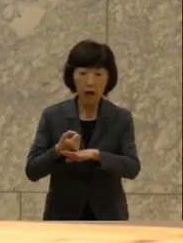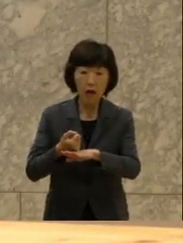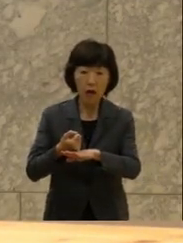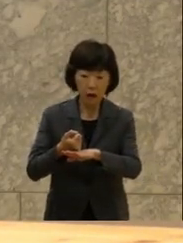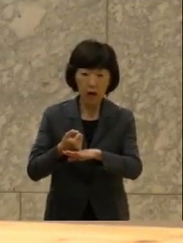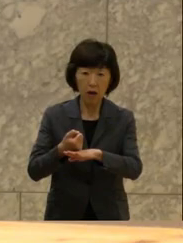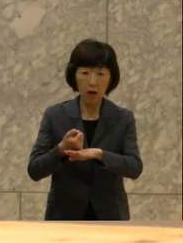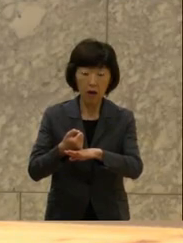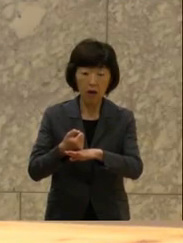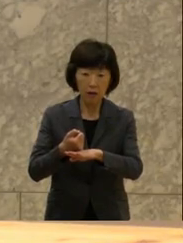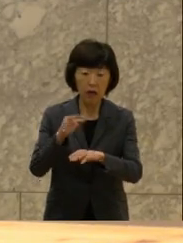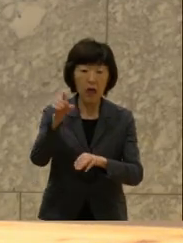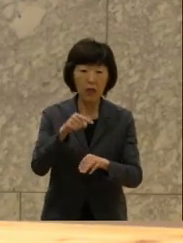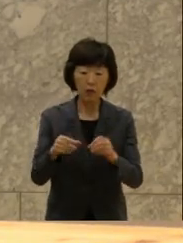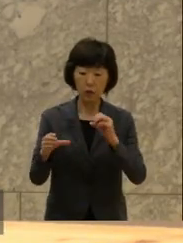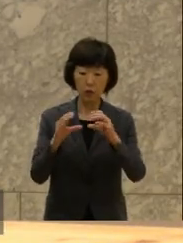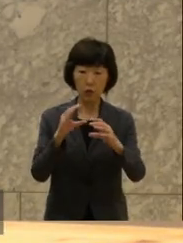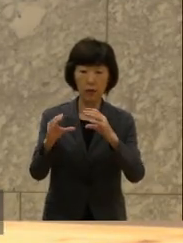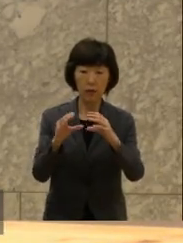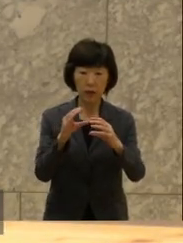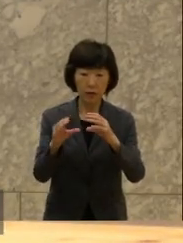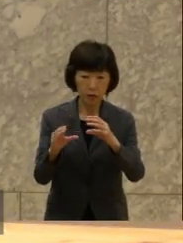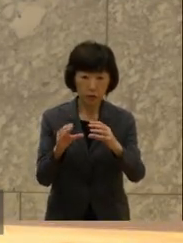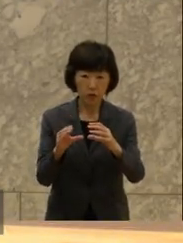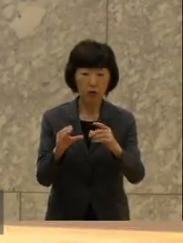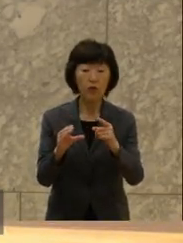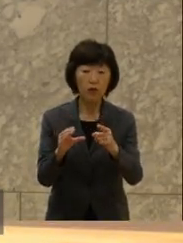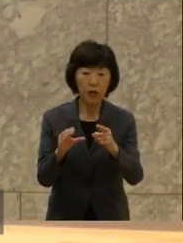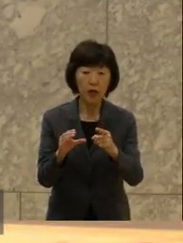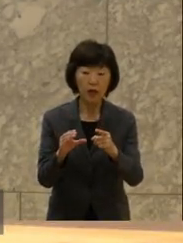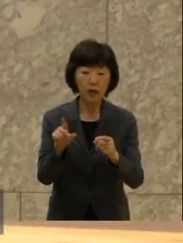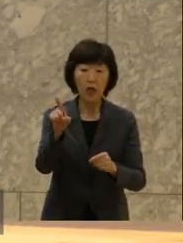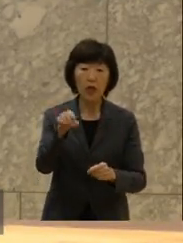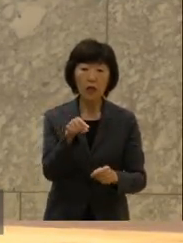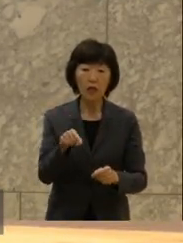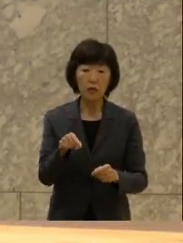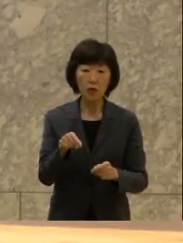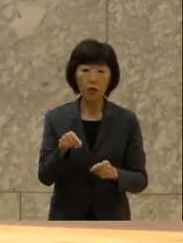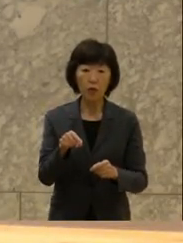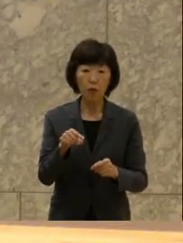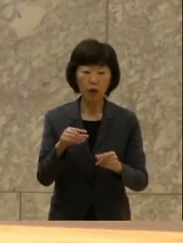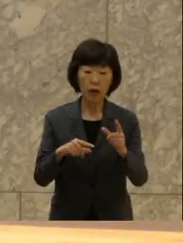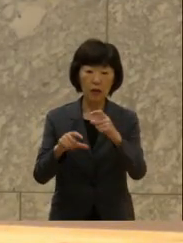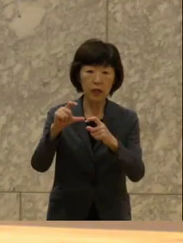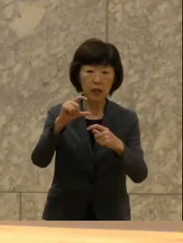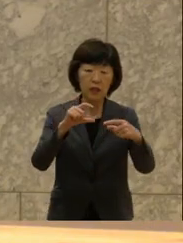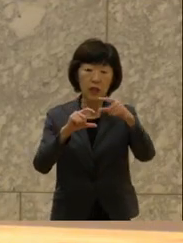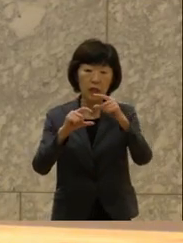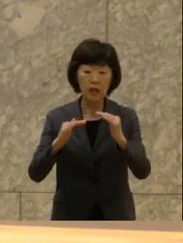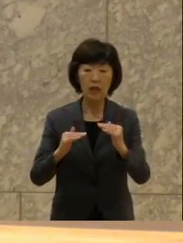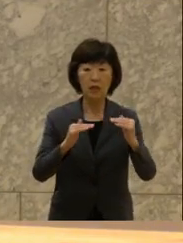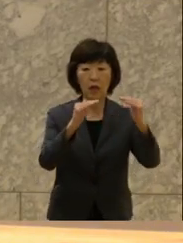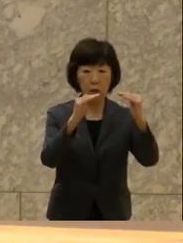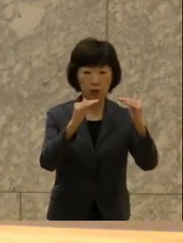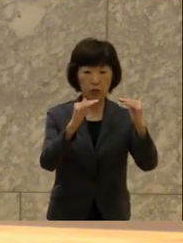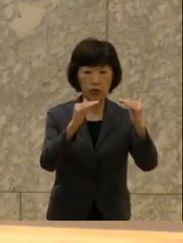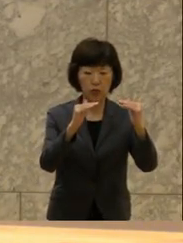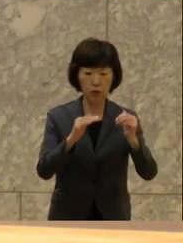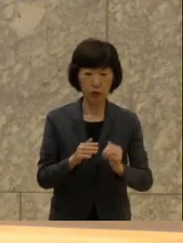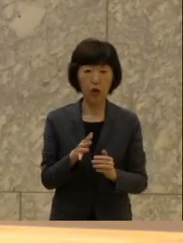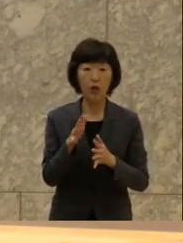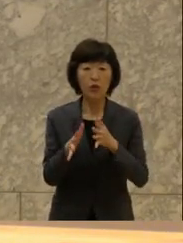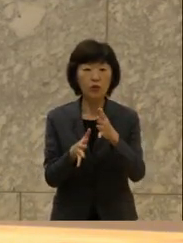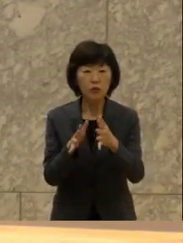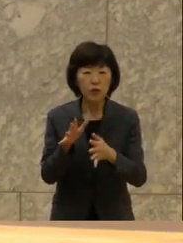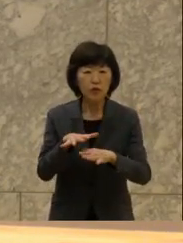でやり取りをしてコミュニケーションとおっしゃってましたけどこれで自分がどんどんどんどん高まっていくスポーツなんですよねですからスポーツの一番最初の面白い